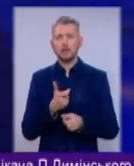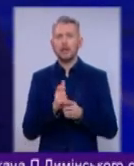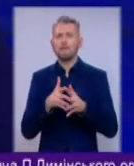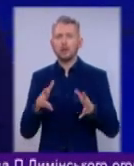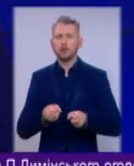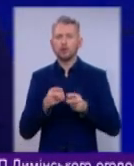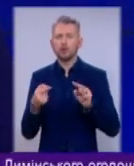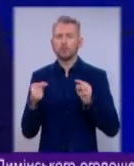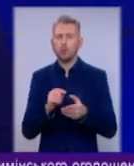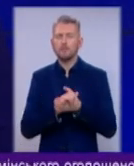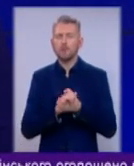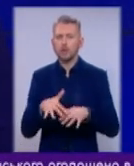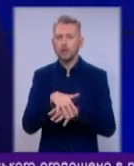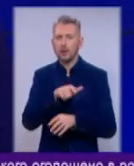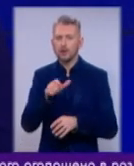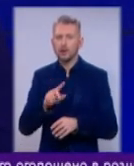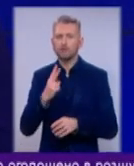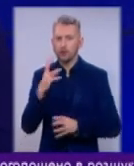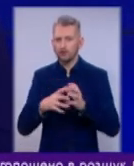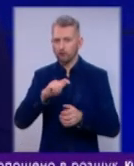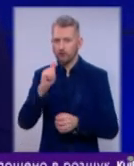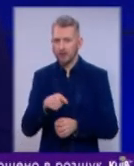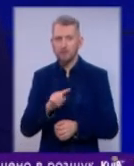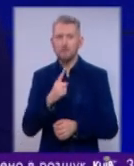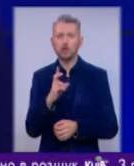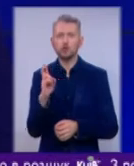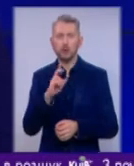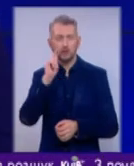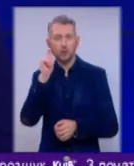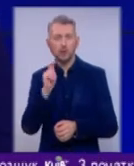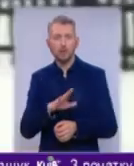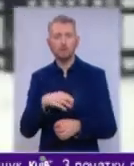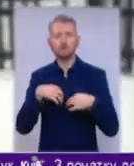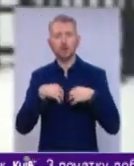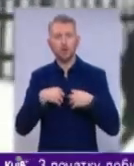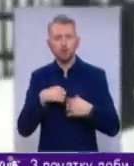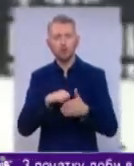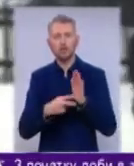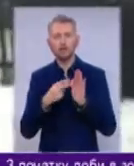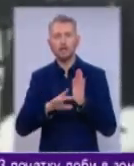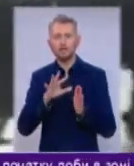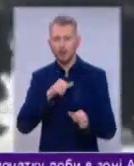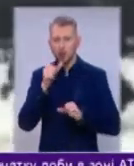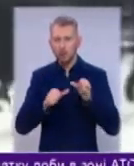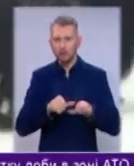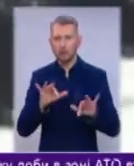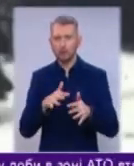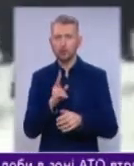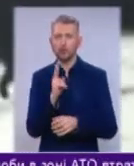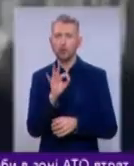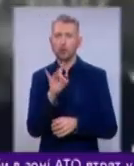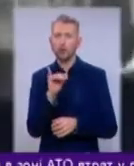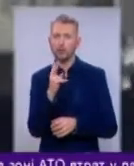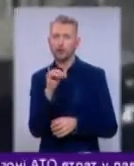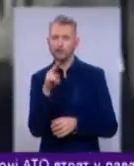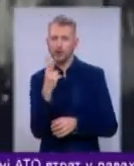Найбільший злочин проти мирного населення у Другій світовій. 1 березня Україна у жалобі через 75 роковини подій у